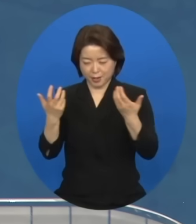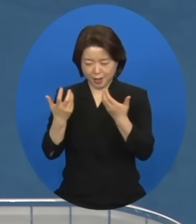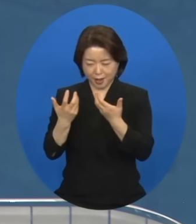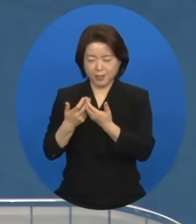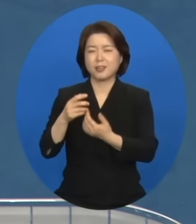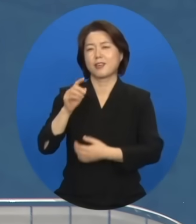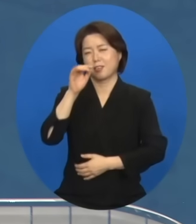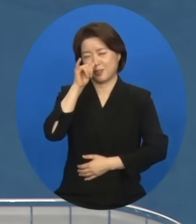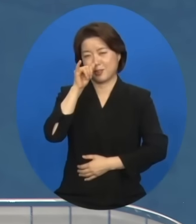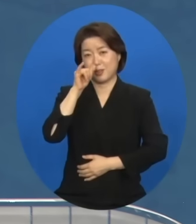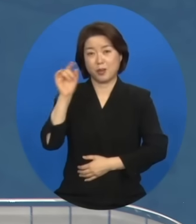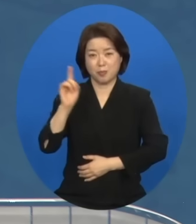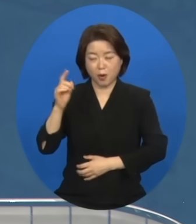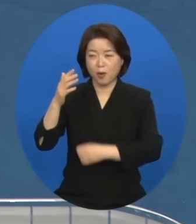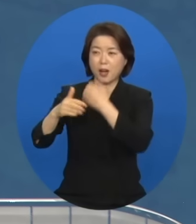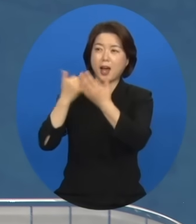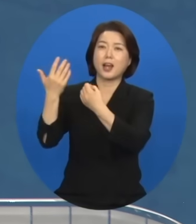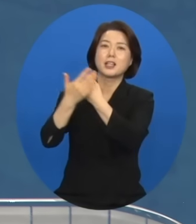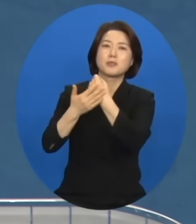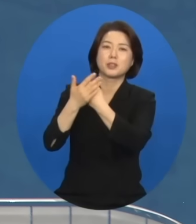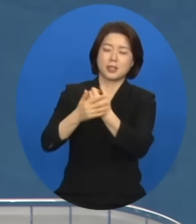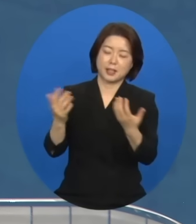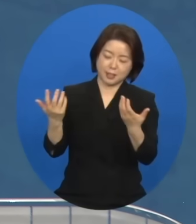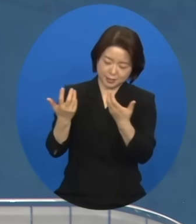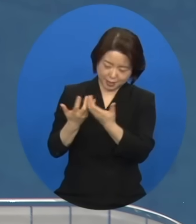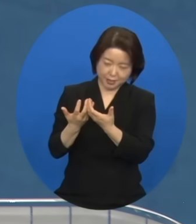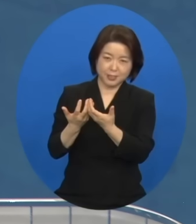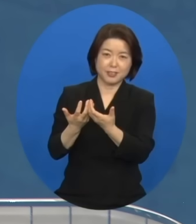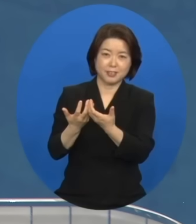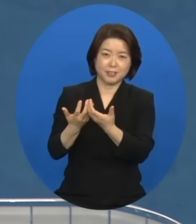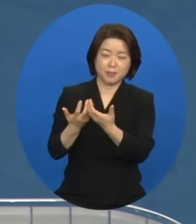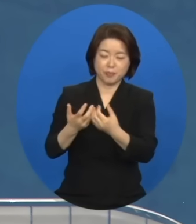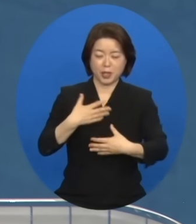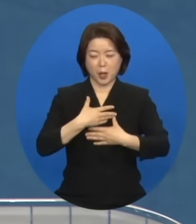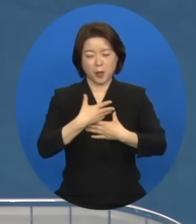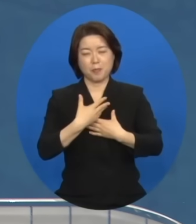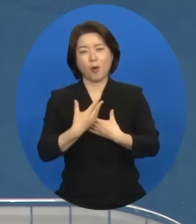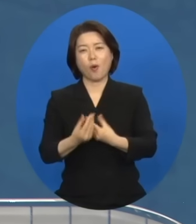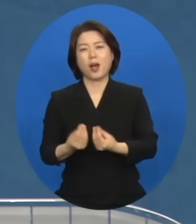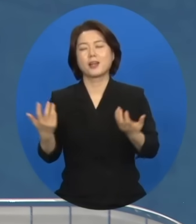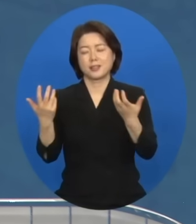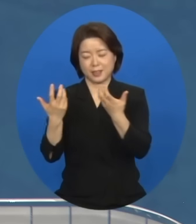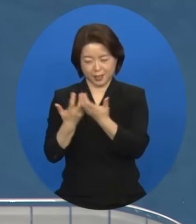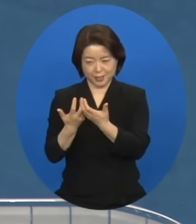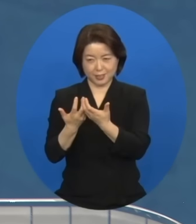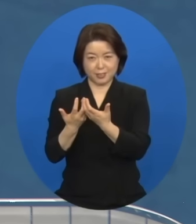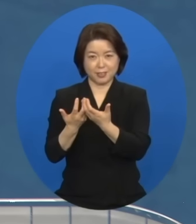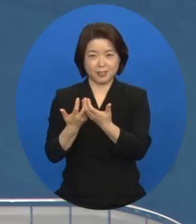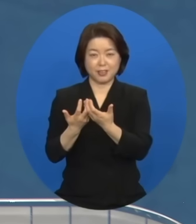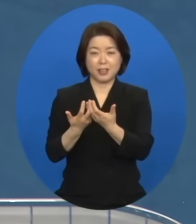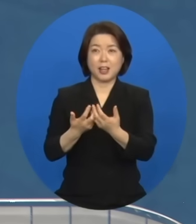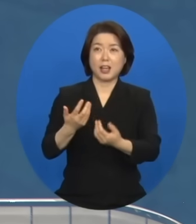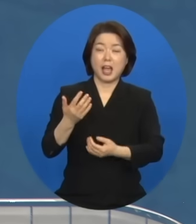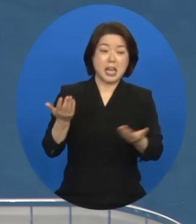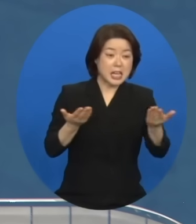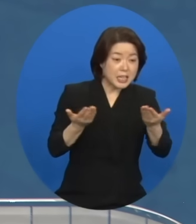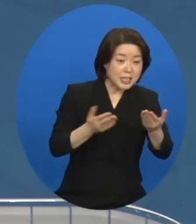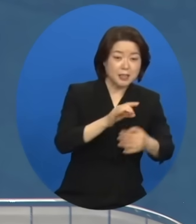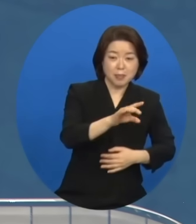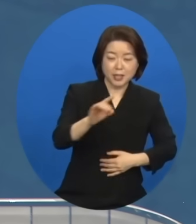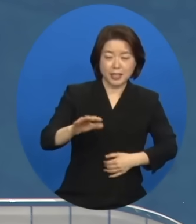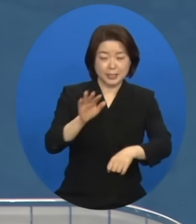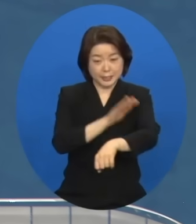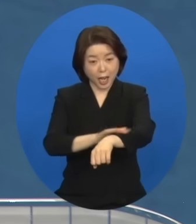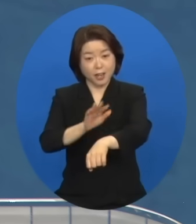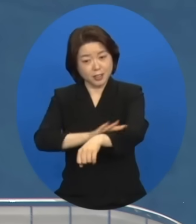있었습니다. 하나님의 은혜가 넘쳤습니다. 평안이 넘쳤습니다. 하는 일들이 잘 될